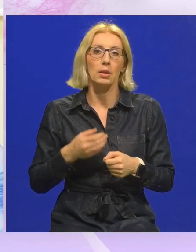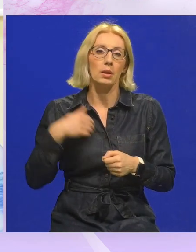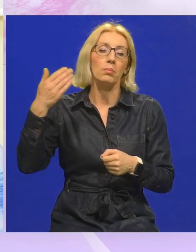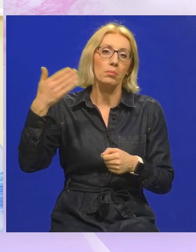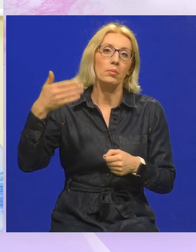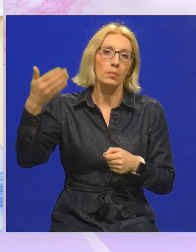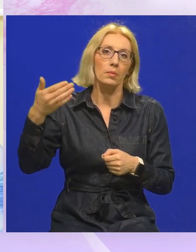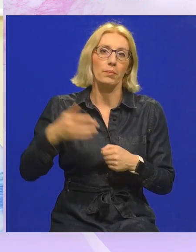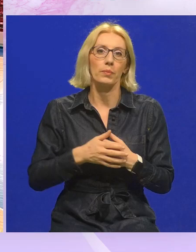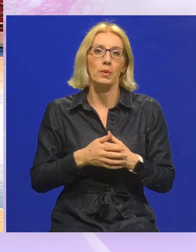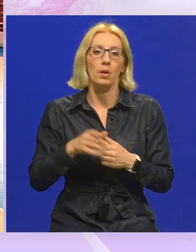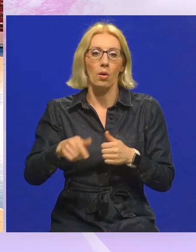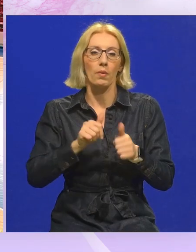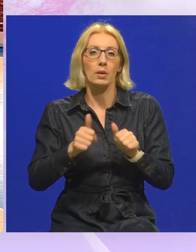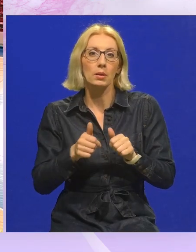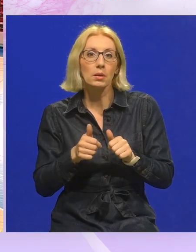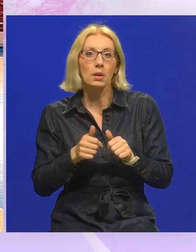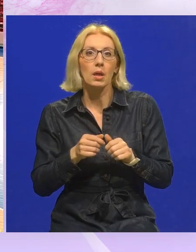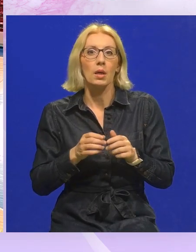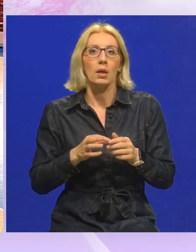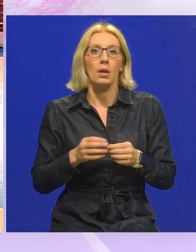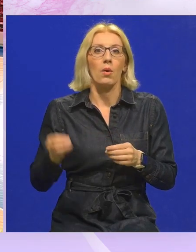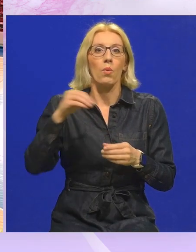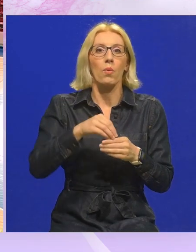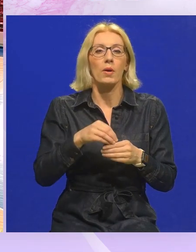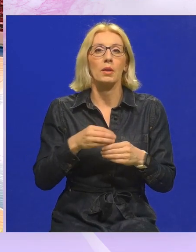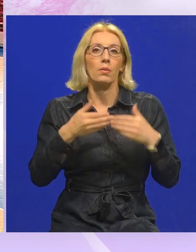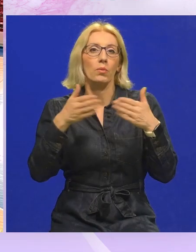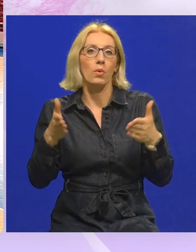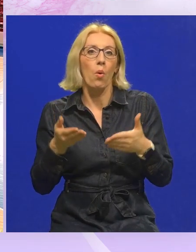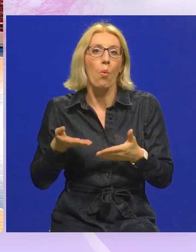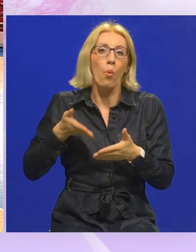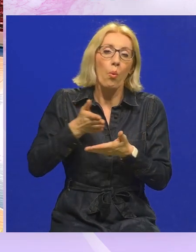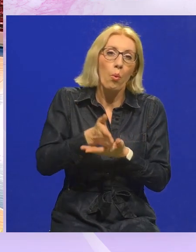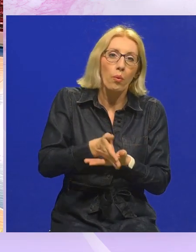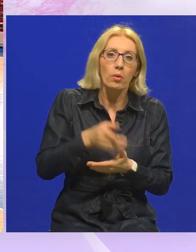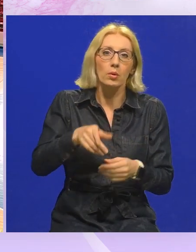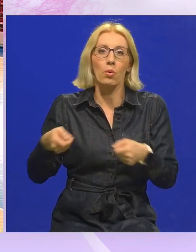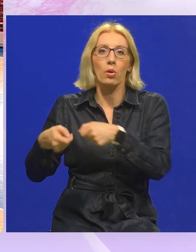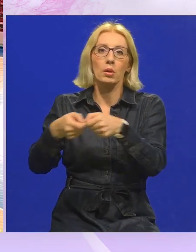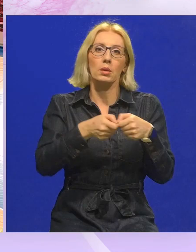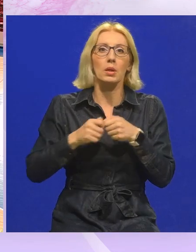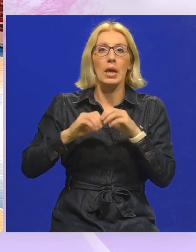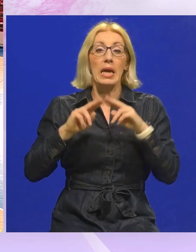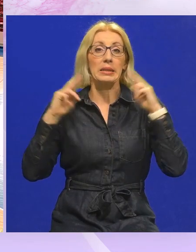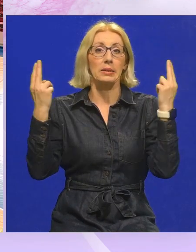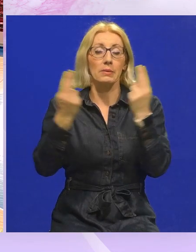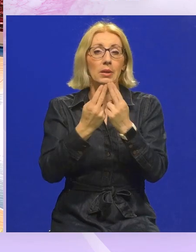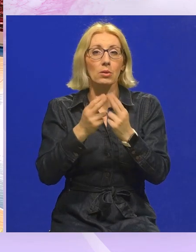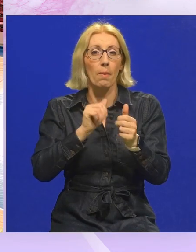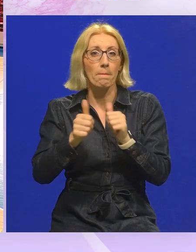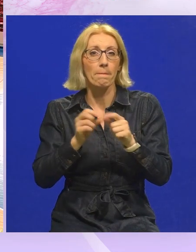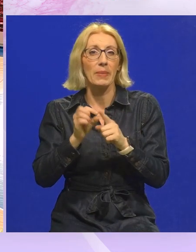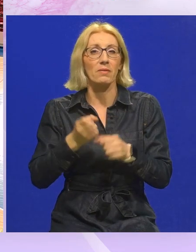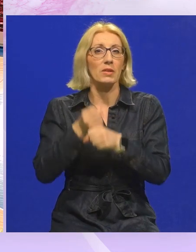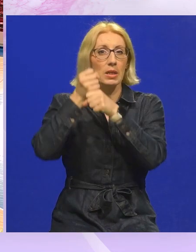se da će ovo natjecanje zapravo biti jedna uvertira, jedan uvod u organiziranje svjetskog prvenstva